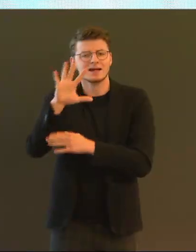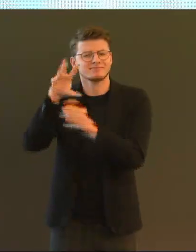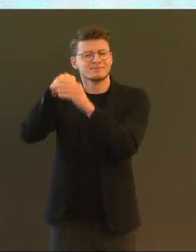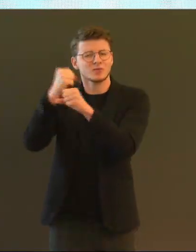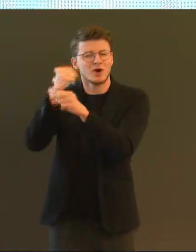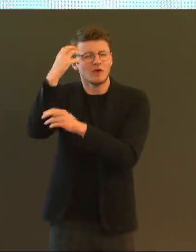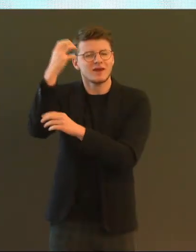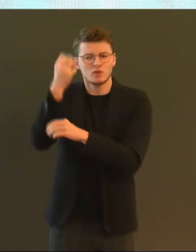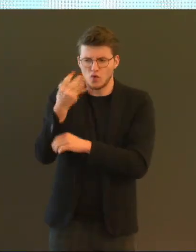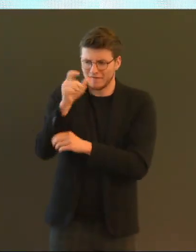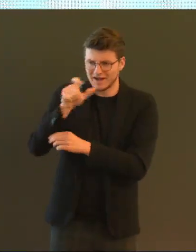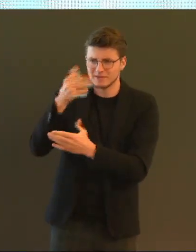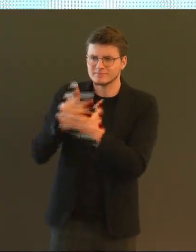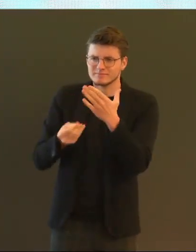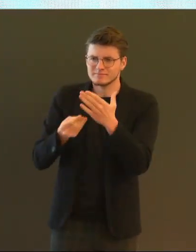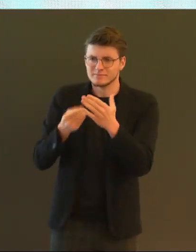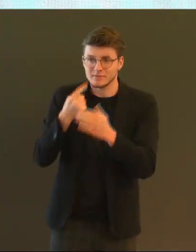om